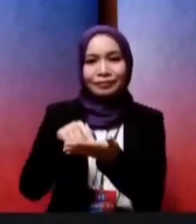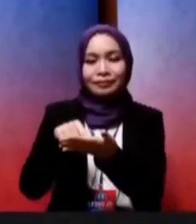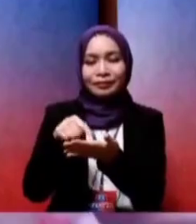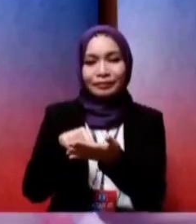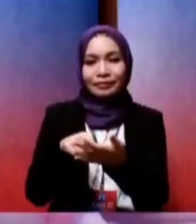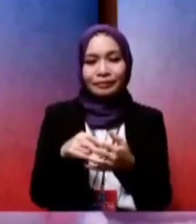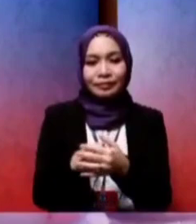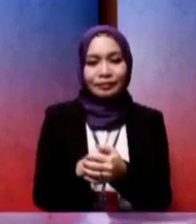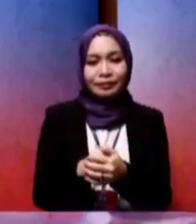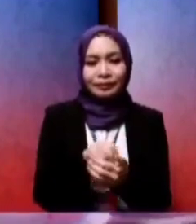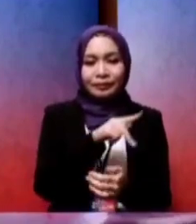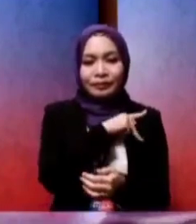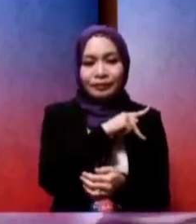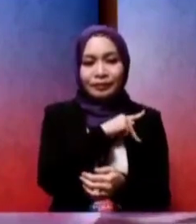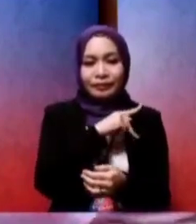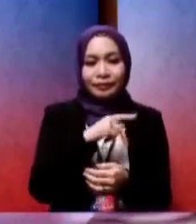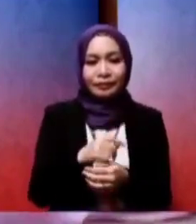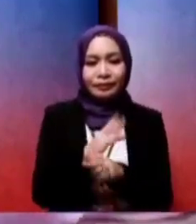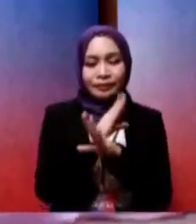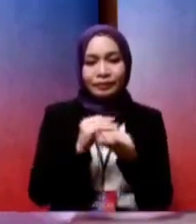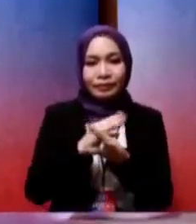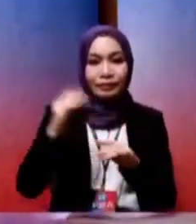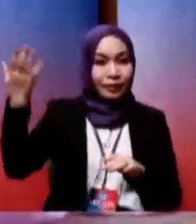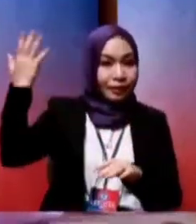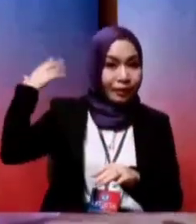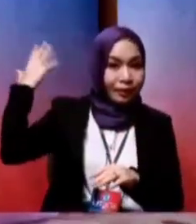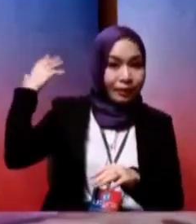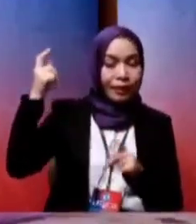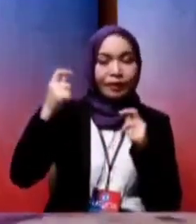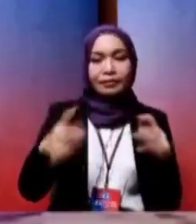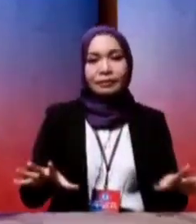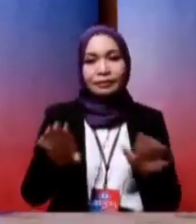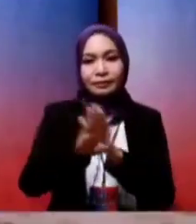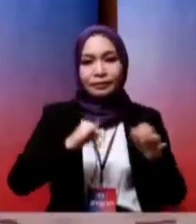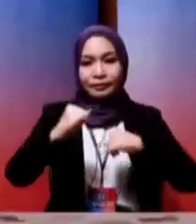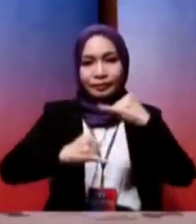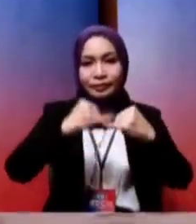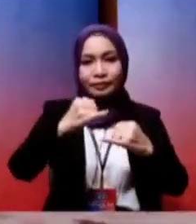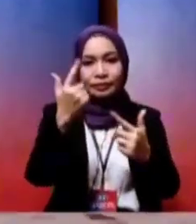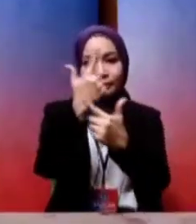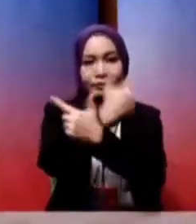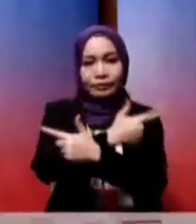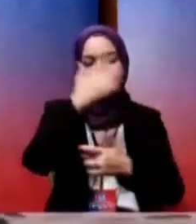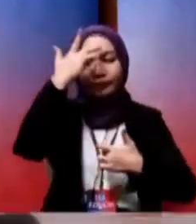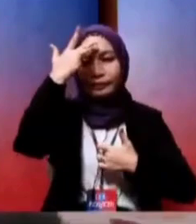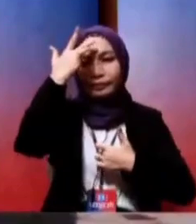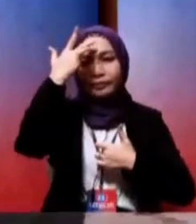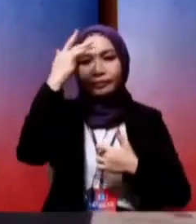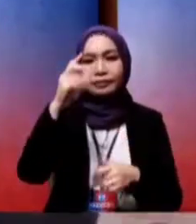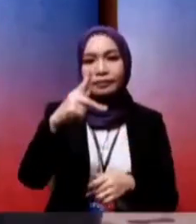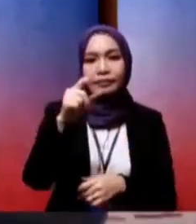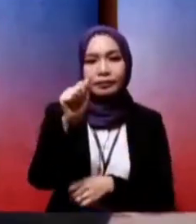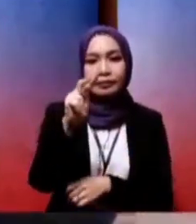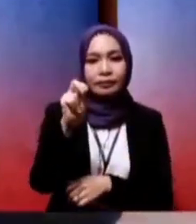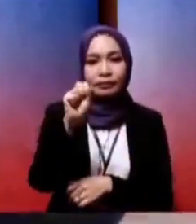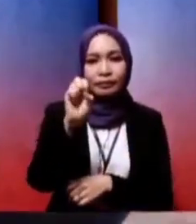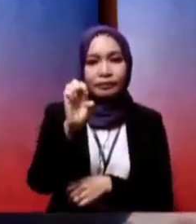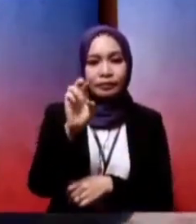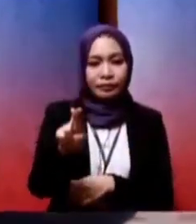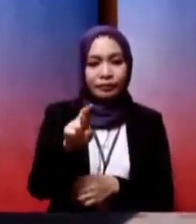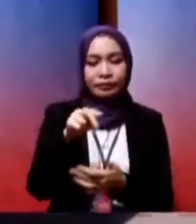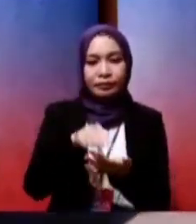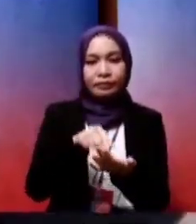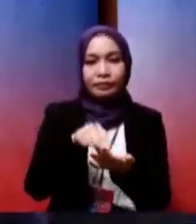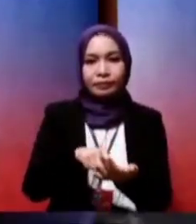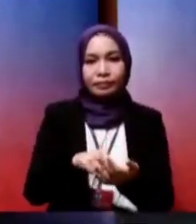ya bukan sahaja telah berjaya melawan kanser tapi membantu agar seramai Mungkin wanita menyaring kalau